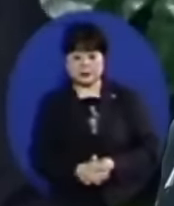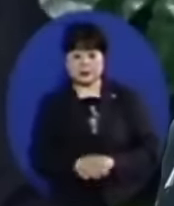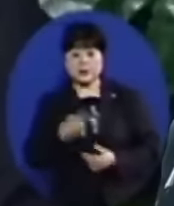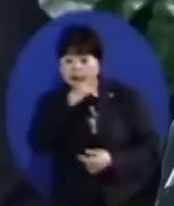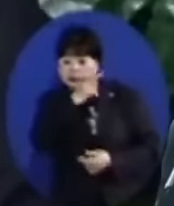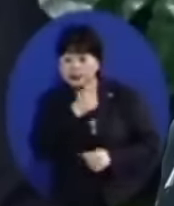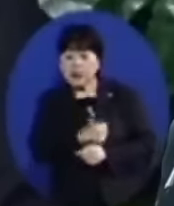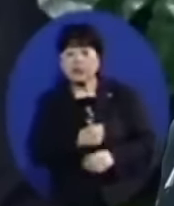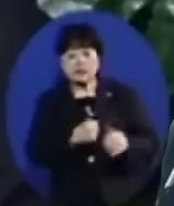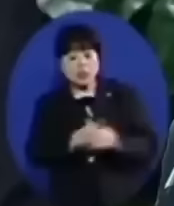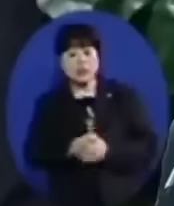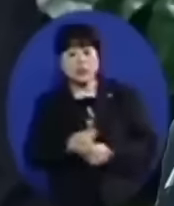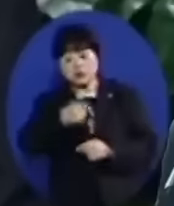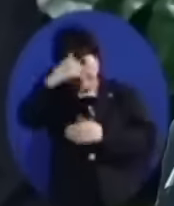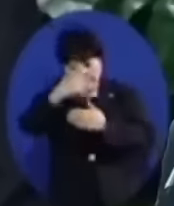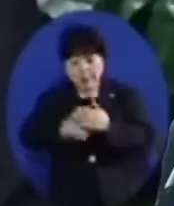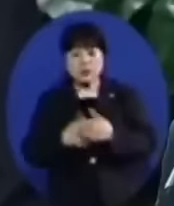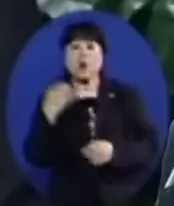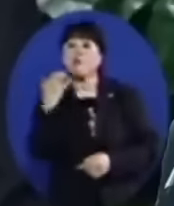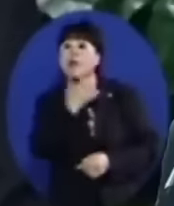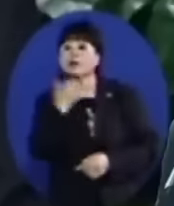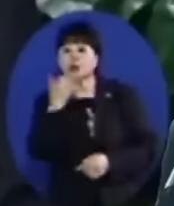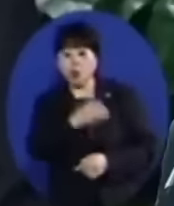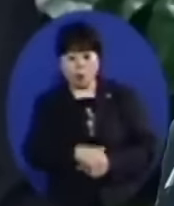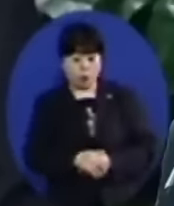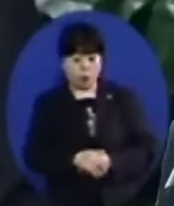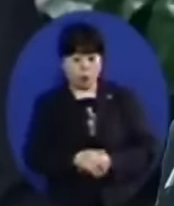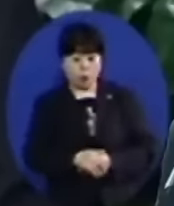의심을 하고 믿음이 적게 된 것은 베드로였어요.